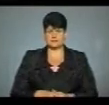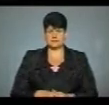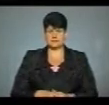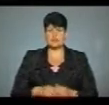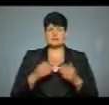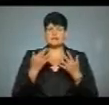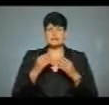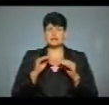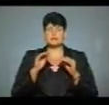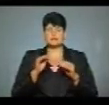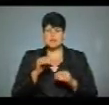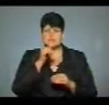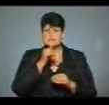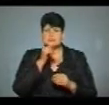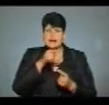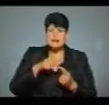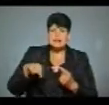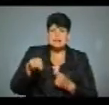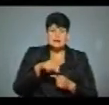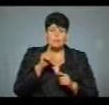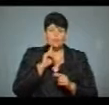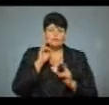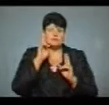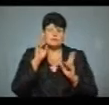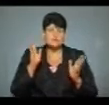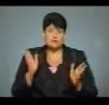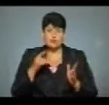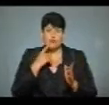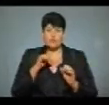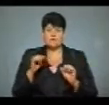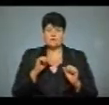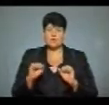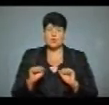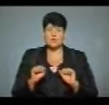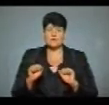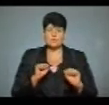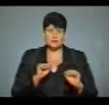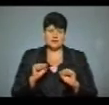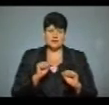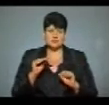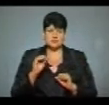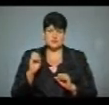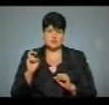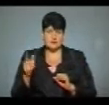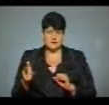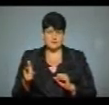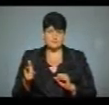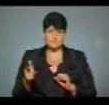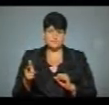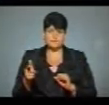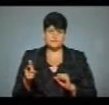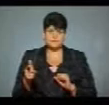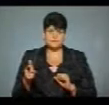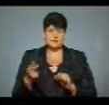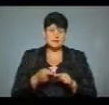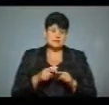Наскільки встановлять експериментальне кільце, поки що невідомо, каже керівник управління житлово-комунального господарства Олег Соколовський.